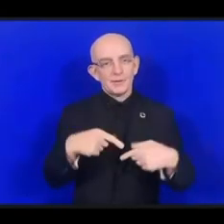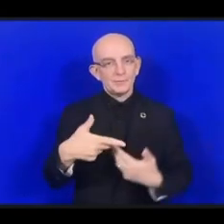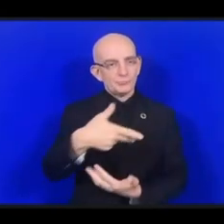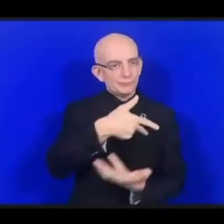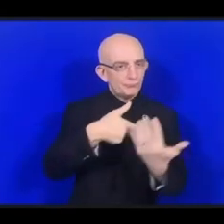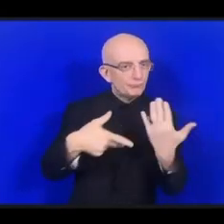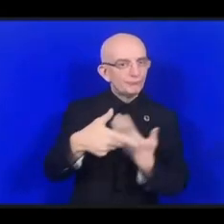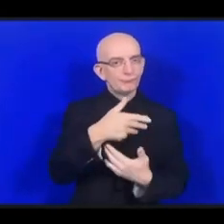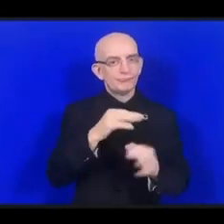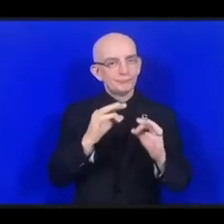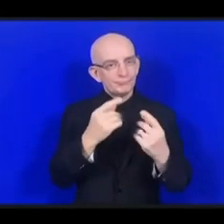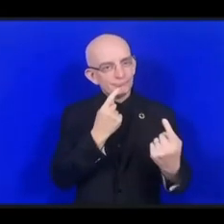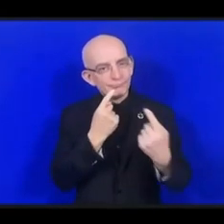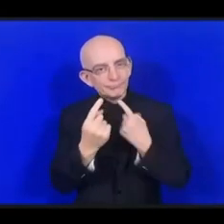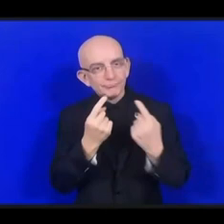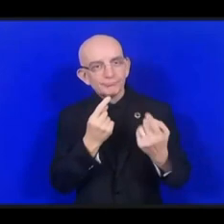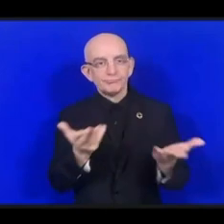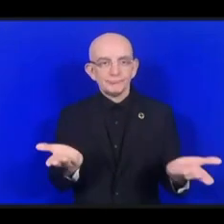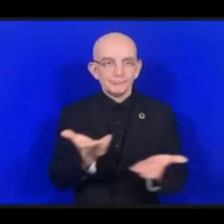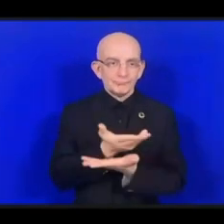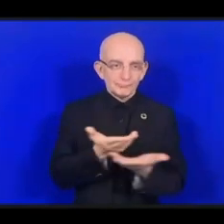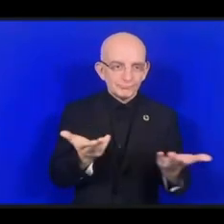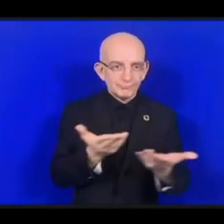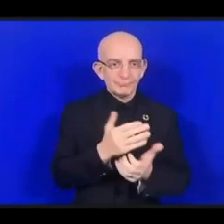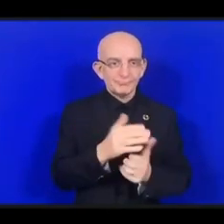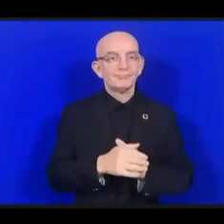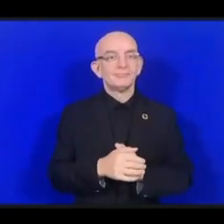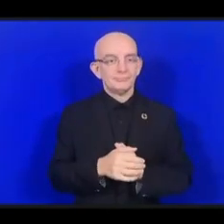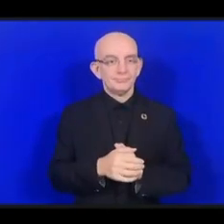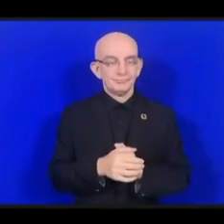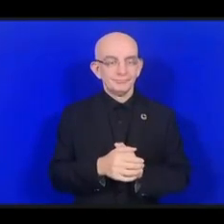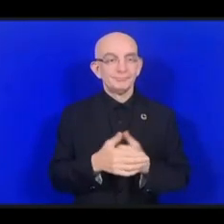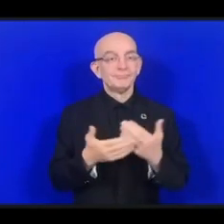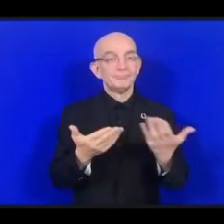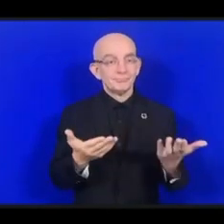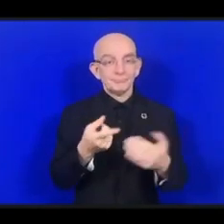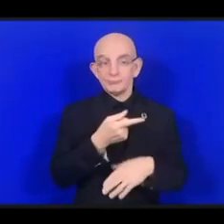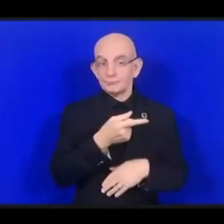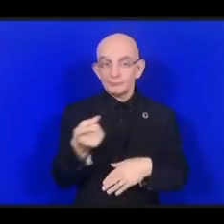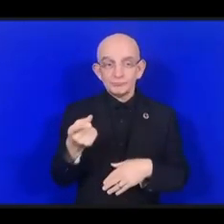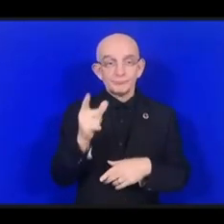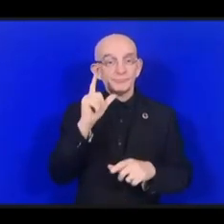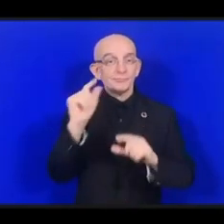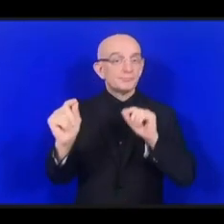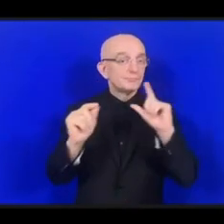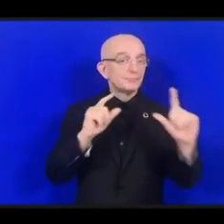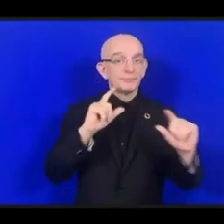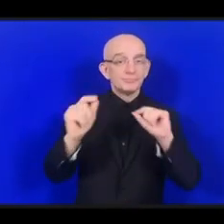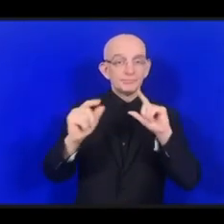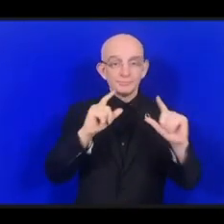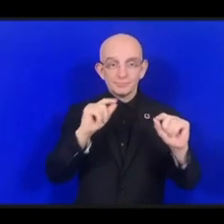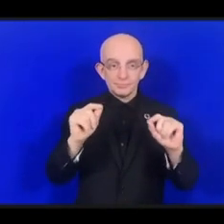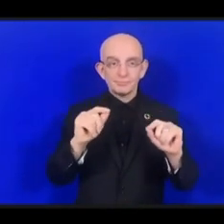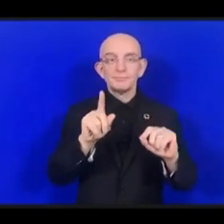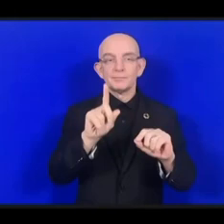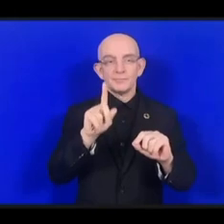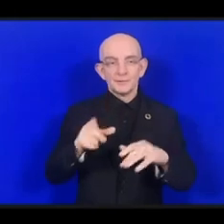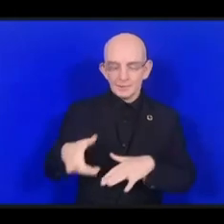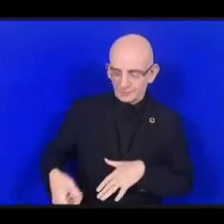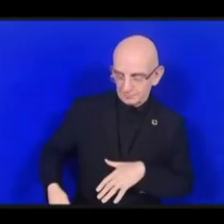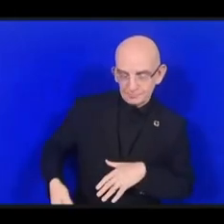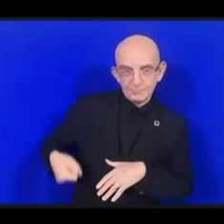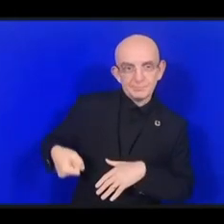效的交流、意见的交流。那么出发的时候、离开的时候，不要忘记带你们的东